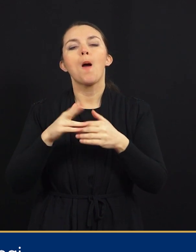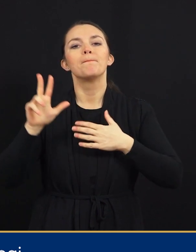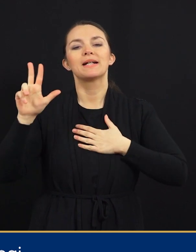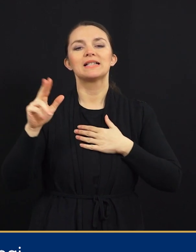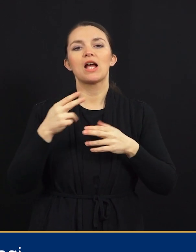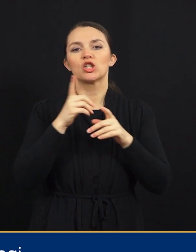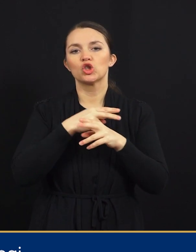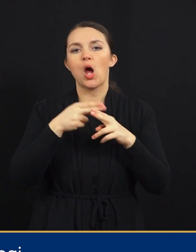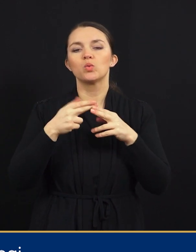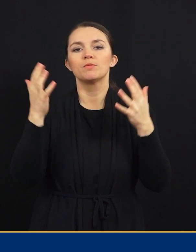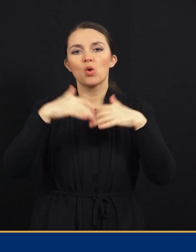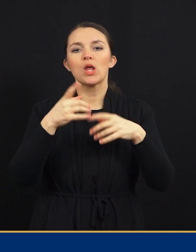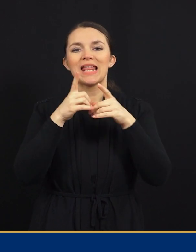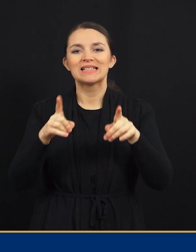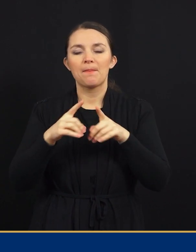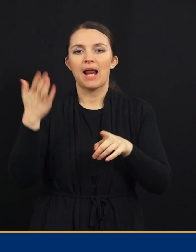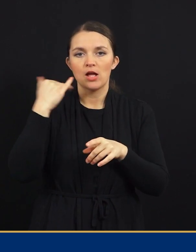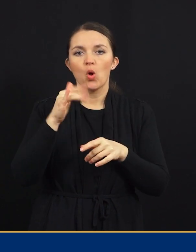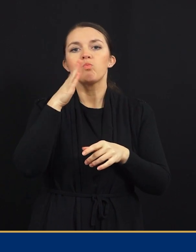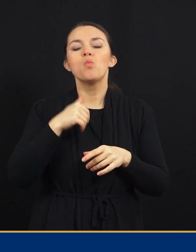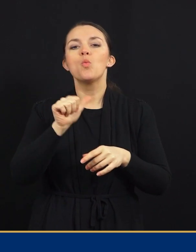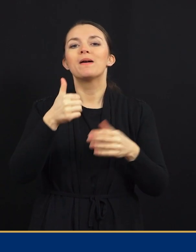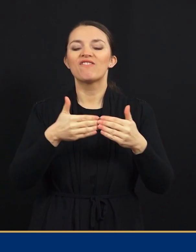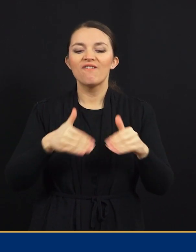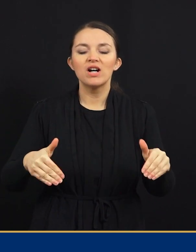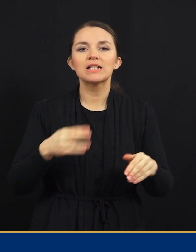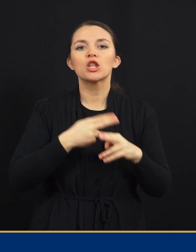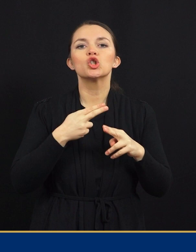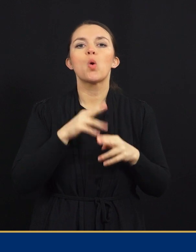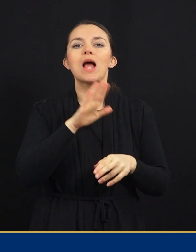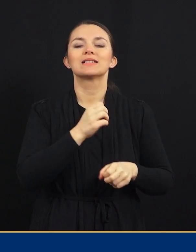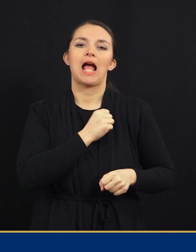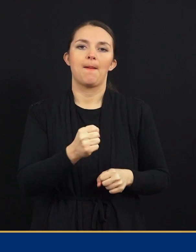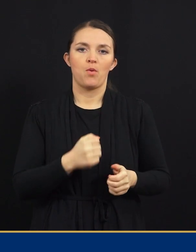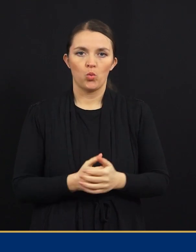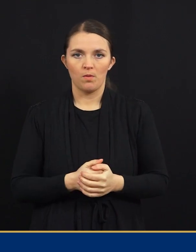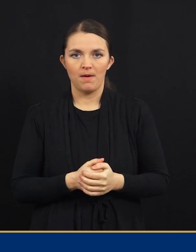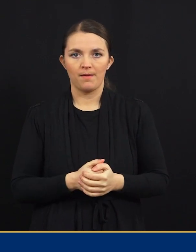zboru decembra lani, bom v prvih vrstah državljanskega poguma.